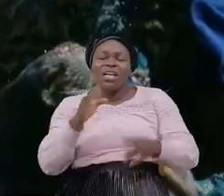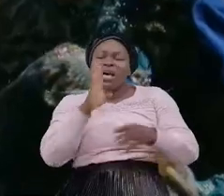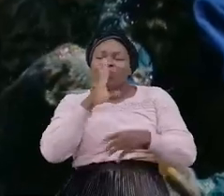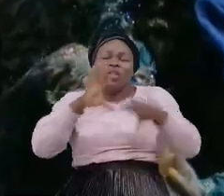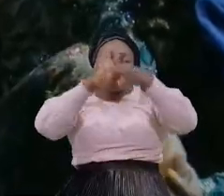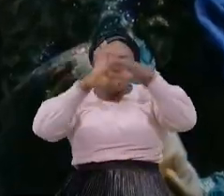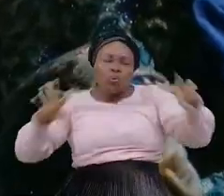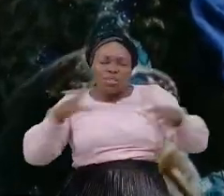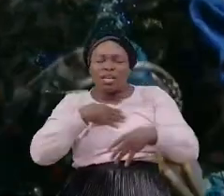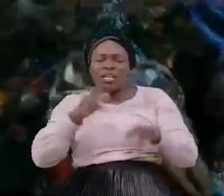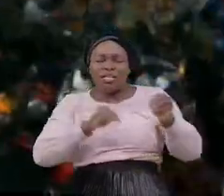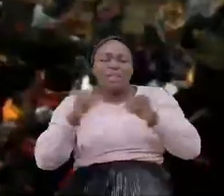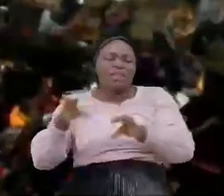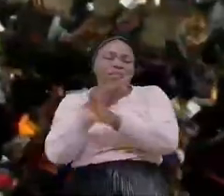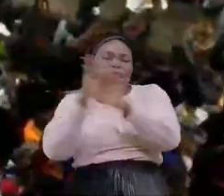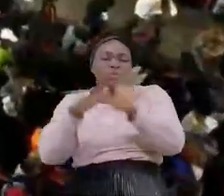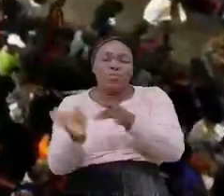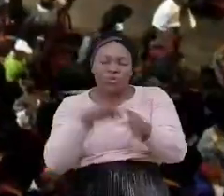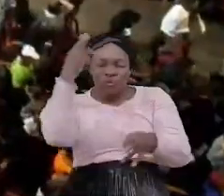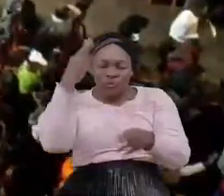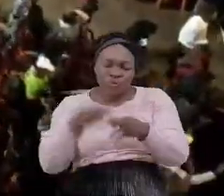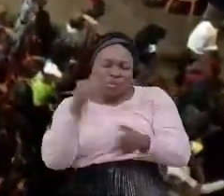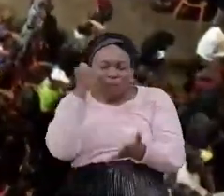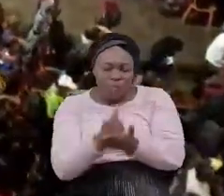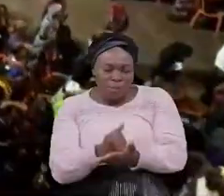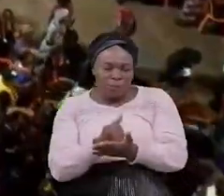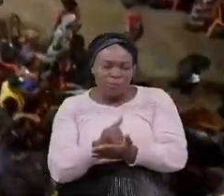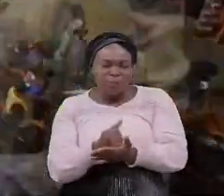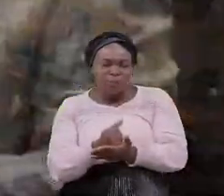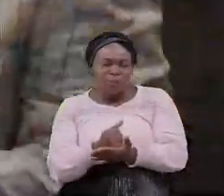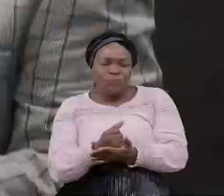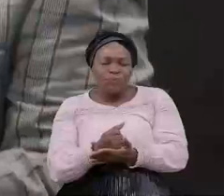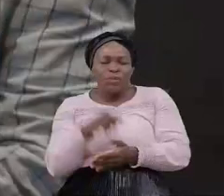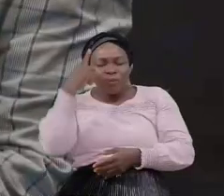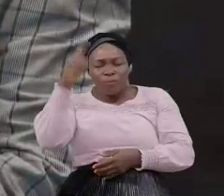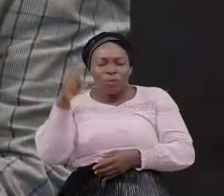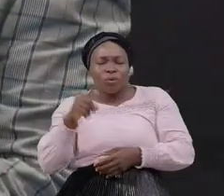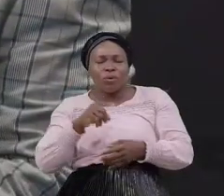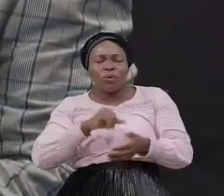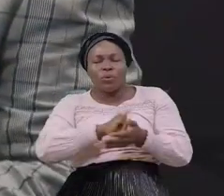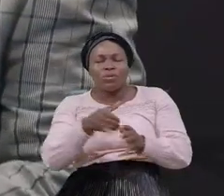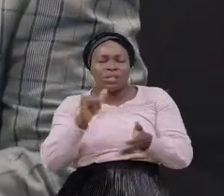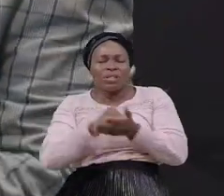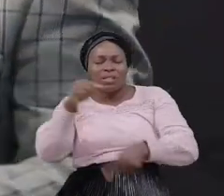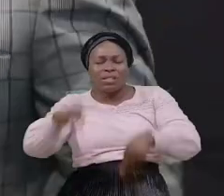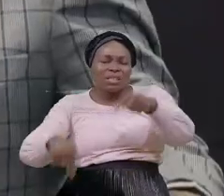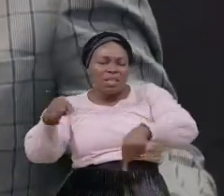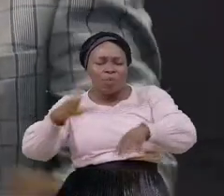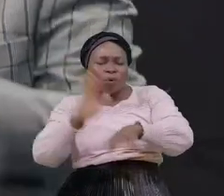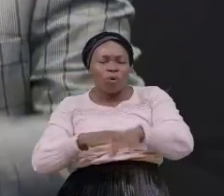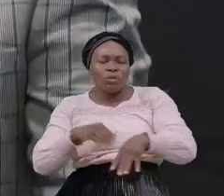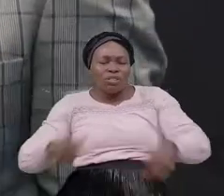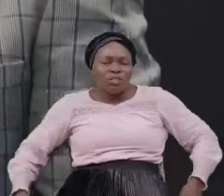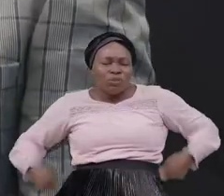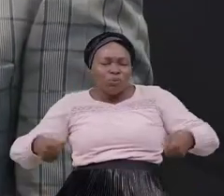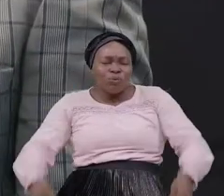soyez déliés, affranchis maintenant. Je prie pour ceux qui sont paralysés, qui sont dans le fauteuil